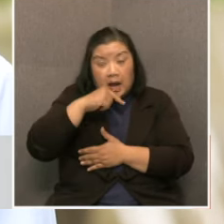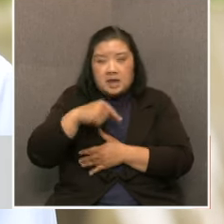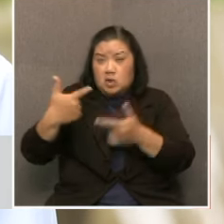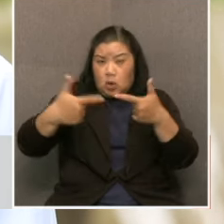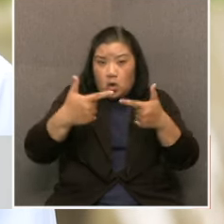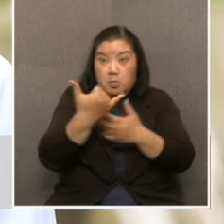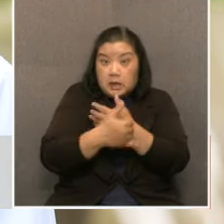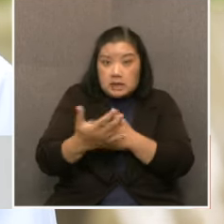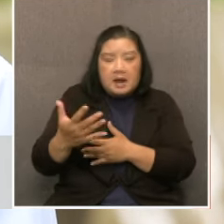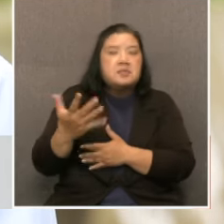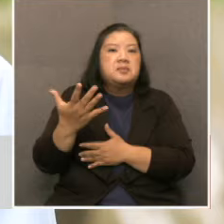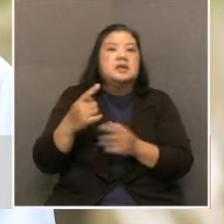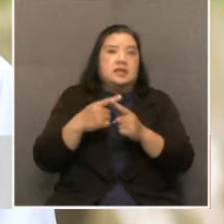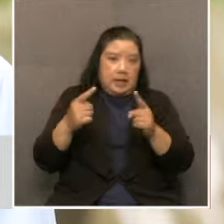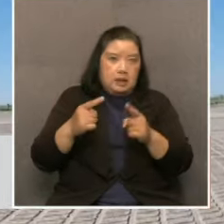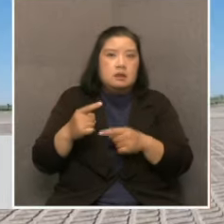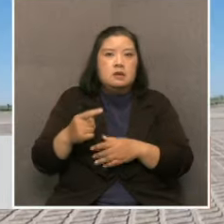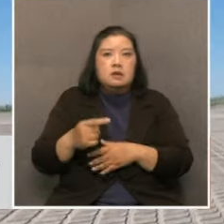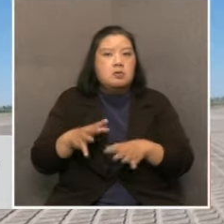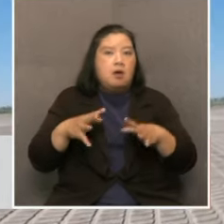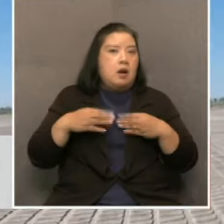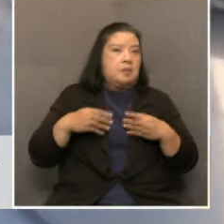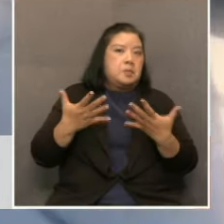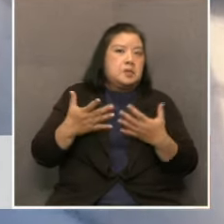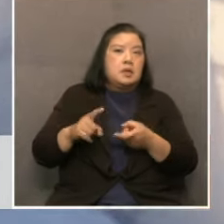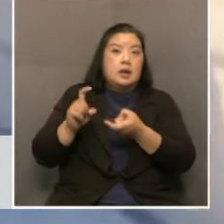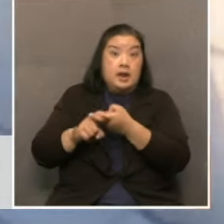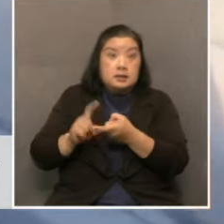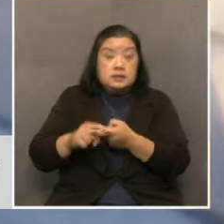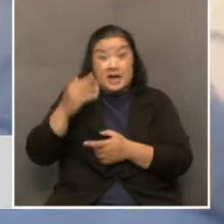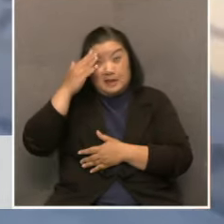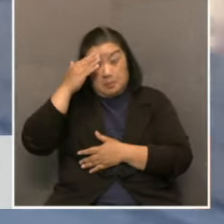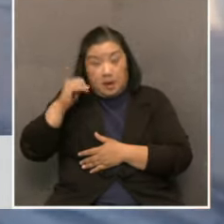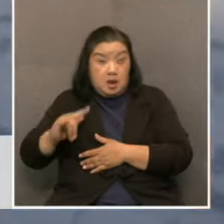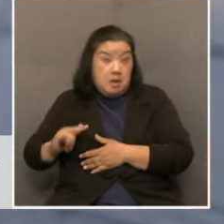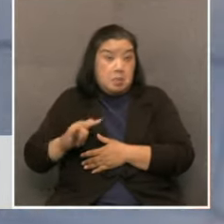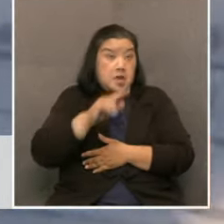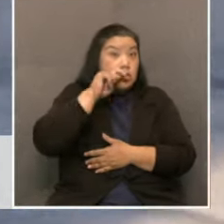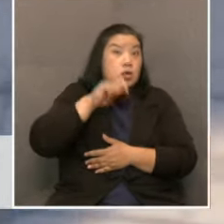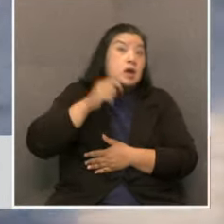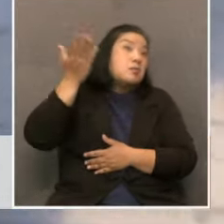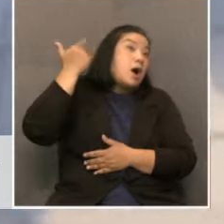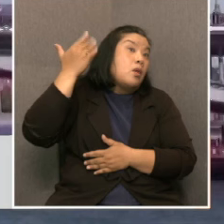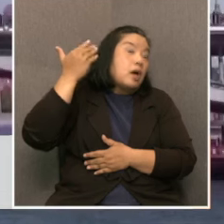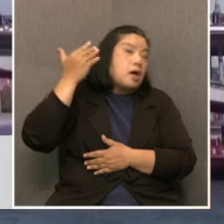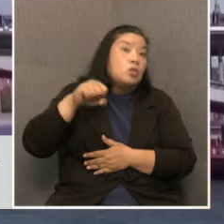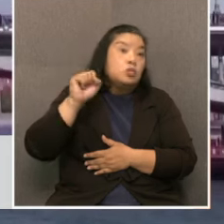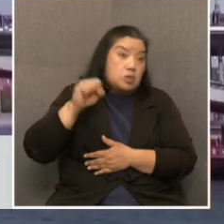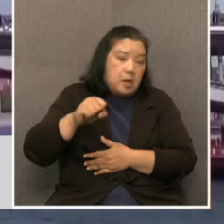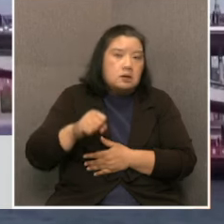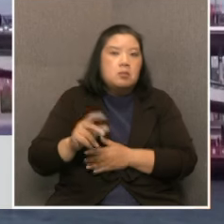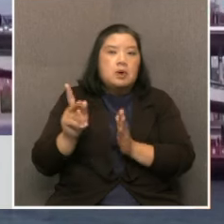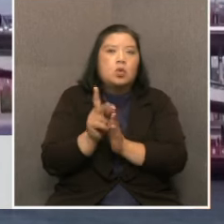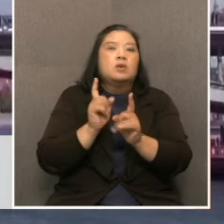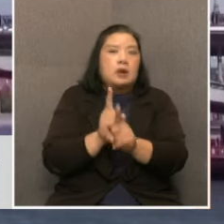นเราลงมติกับสหประชาติไม่เห็นด้วยกับรัสเซียในการใช้กำลังบุกเข้าไปที่ยูเครนตั้งแต่แรกเลยเพราะว่าผิดกฎบัตรสหประชาชาติอัน